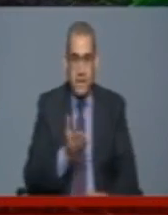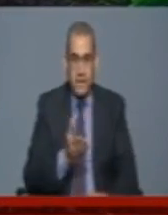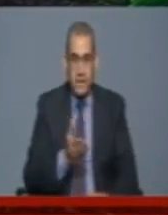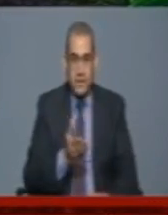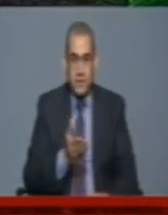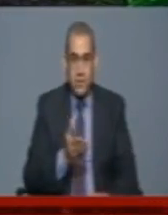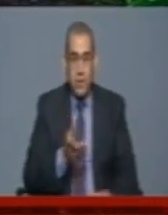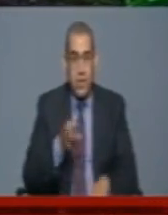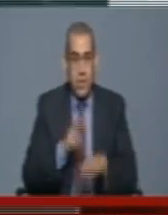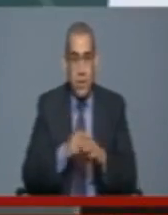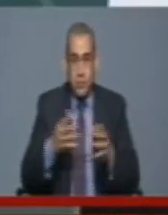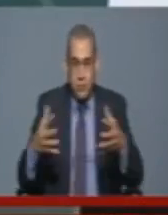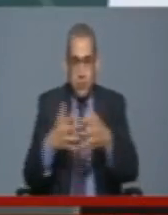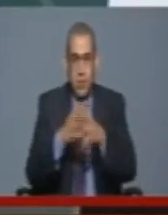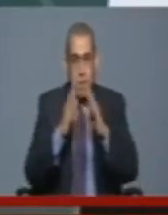جمعتهم مصر والعروبة،